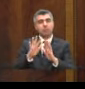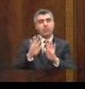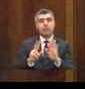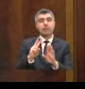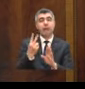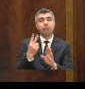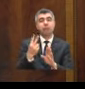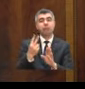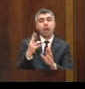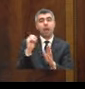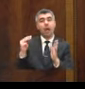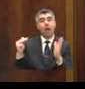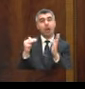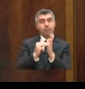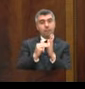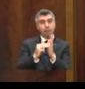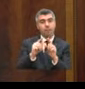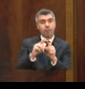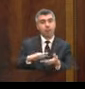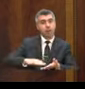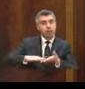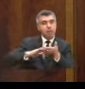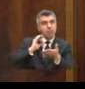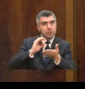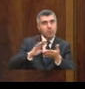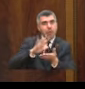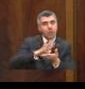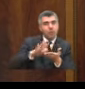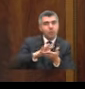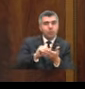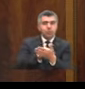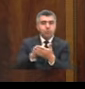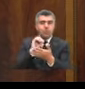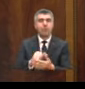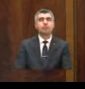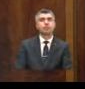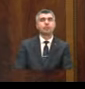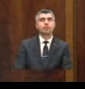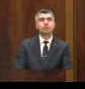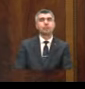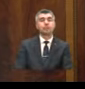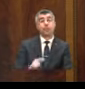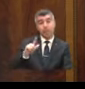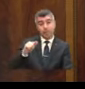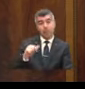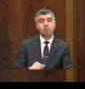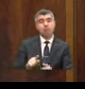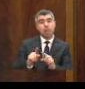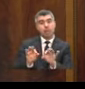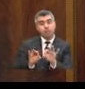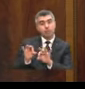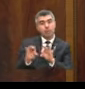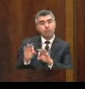12000 موظف، وهذا الشيء غيعاون على تحسين القدره الشرائيه ديالهم. كاين ايضا اجراءات